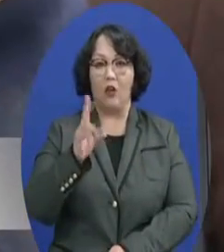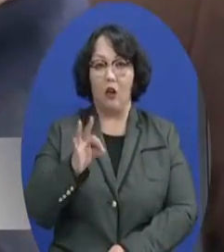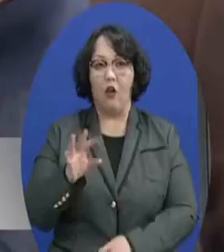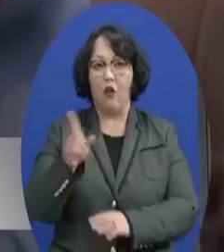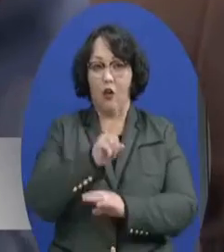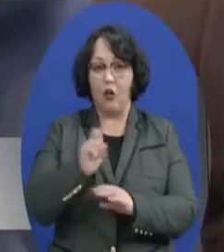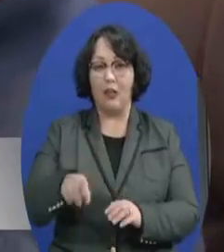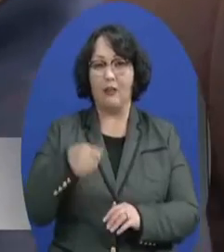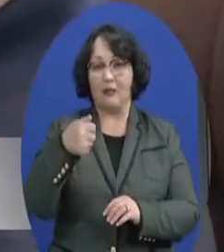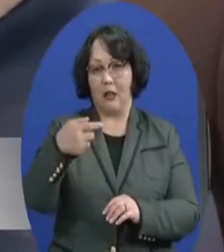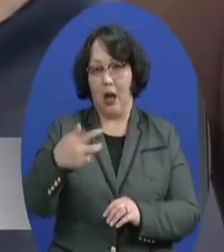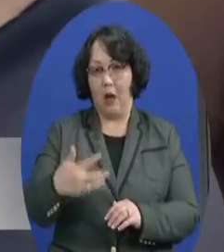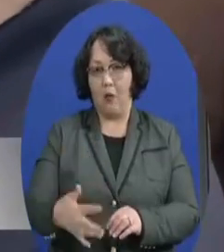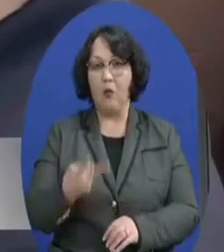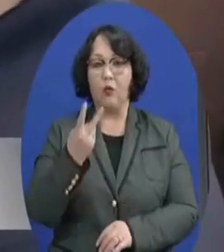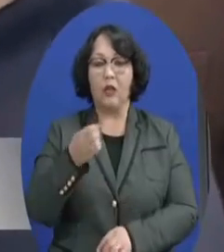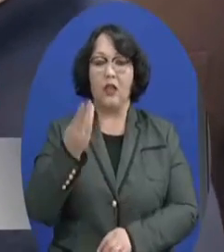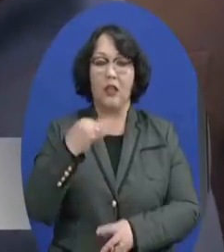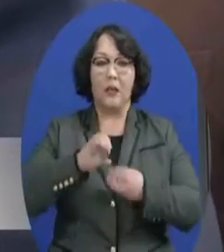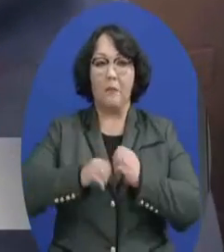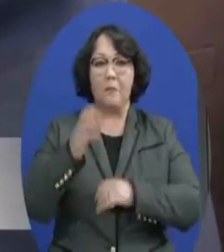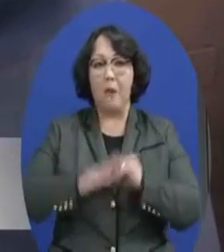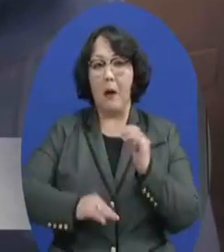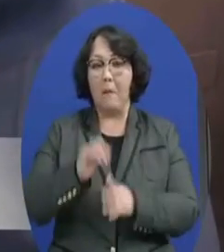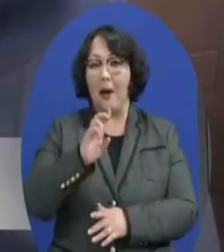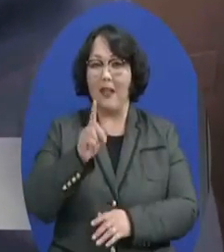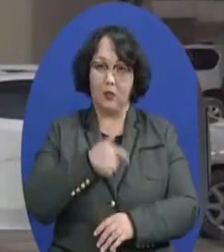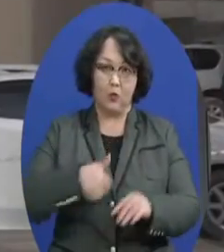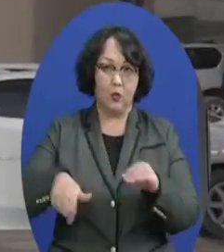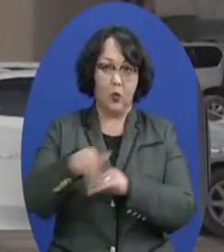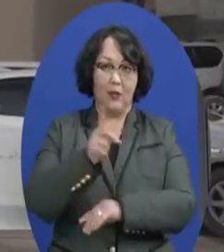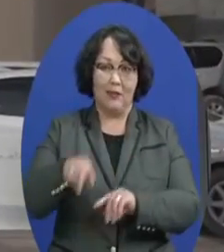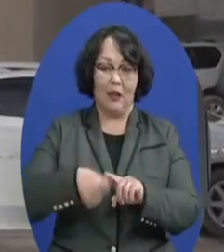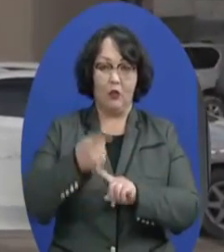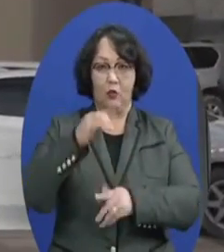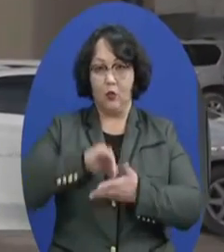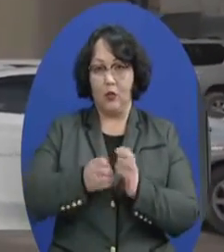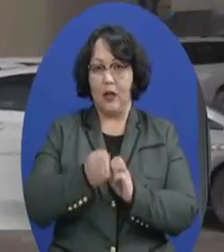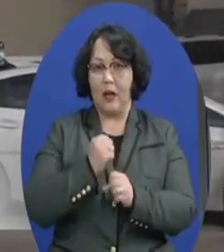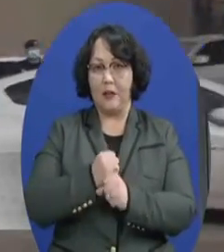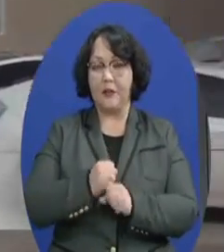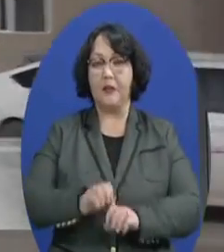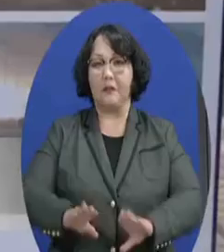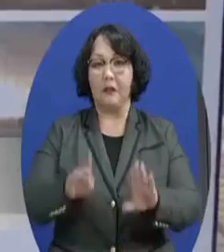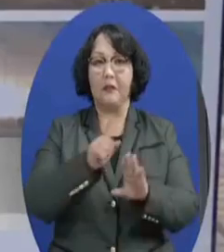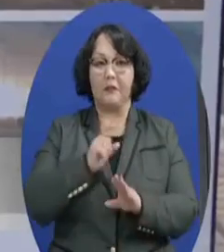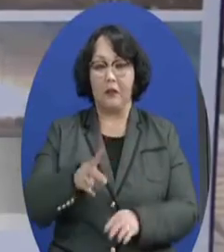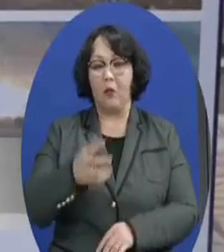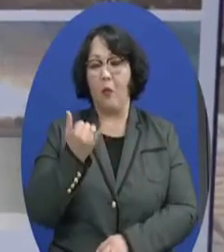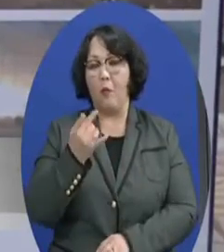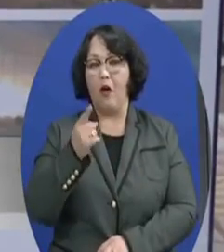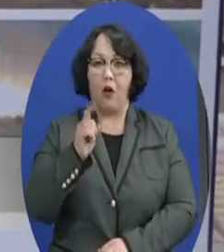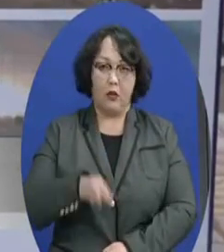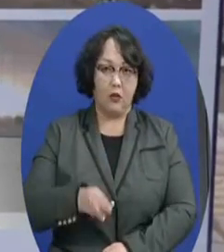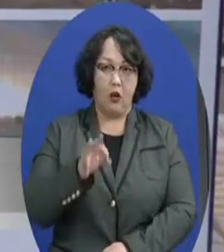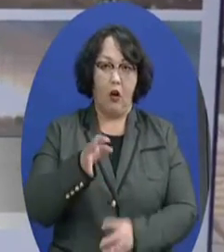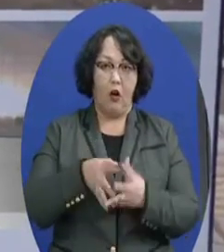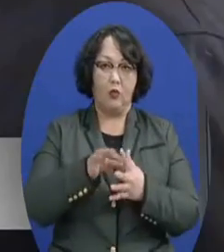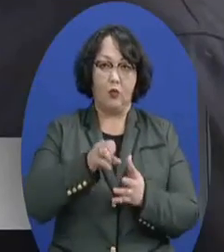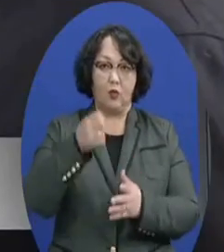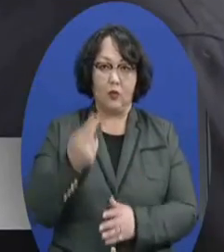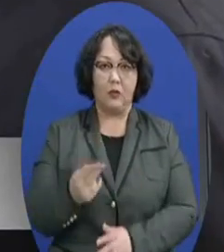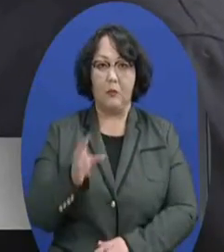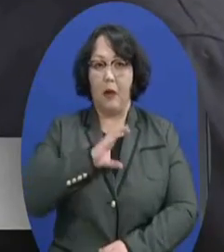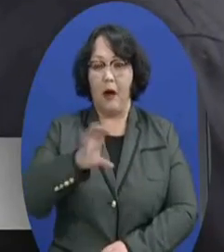хороолыг 5 үе шаттайгаар барина. Баянзүрх дүүрэг дахин төлөвлөлтийн ажил хэвийн үргэлжилж байгаа гэдгийг нийслэлийн орон сууцны корпорациас мэдээлсэн